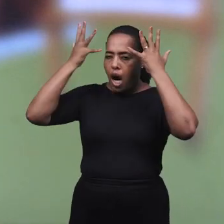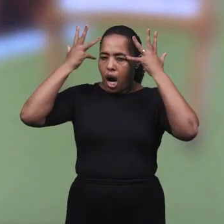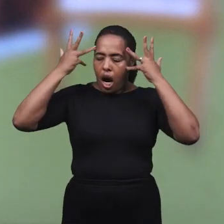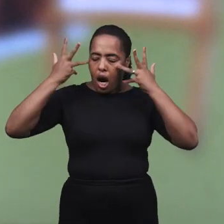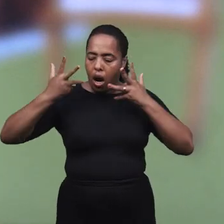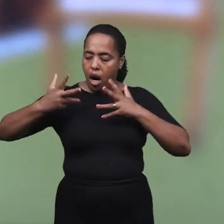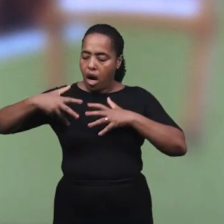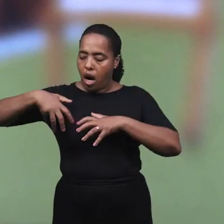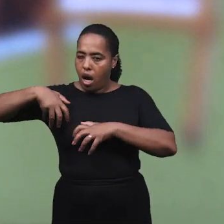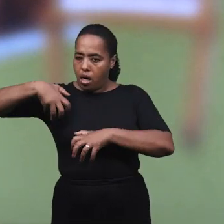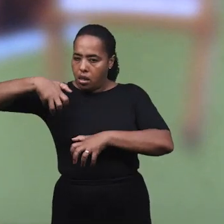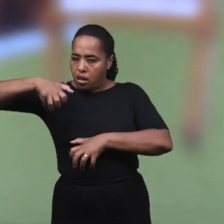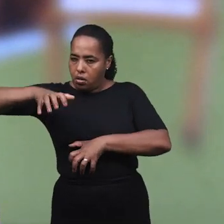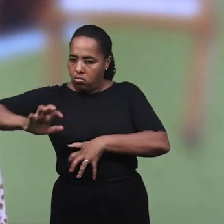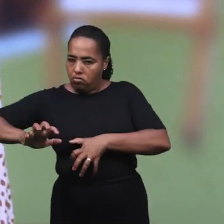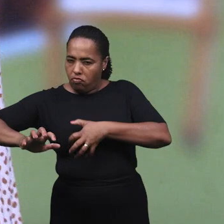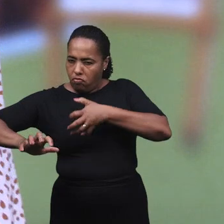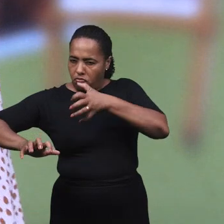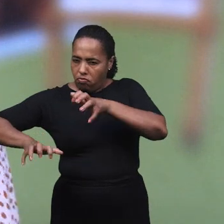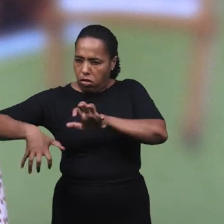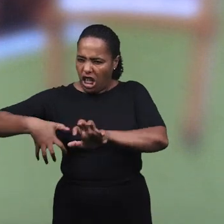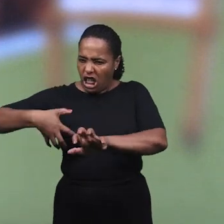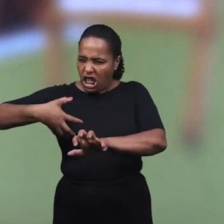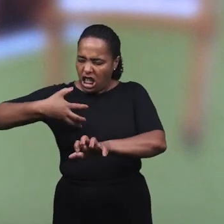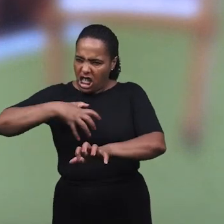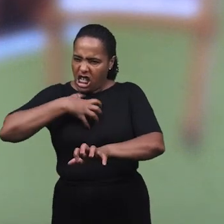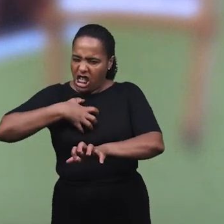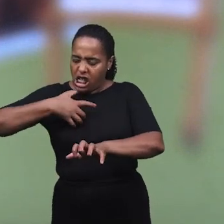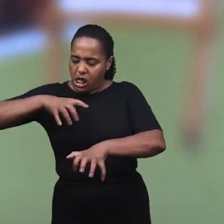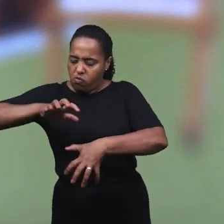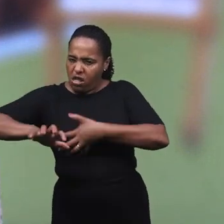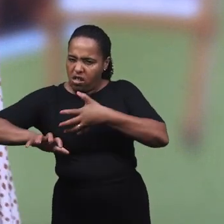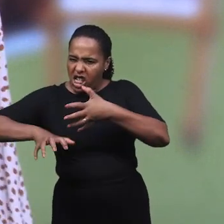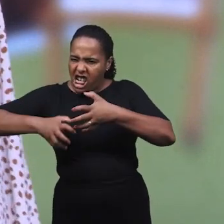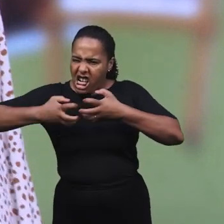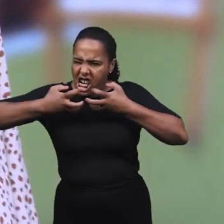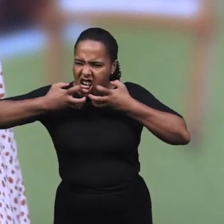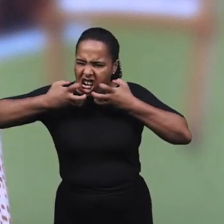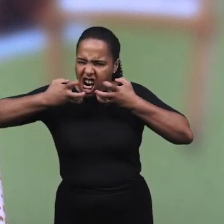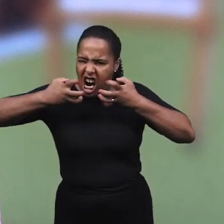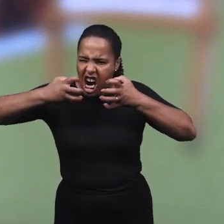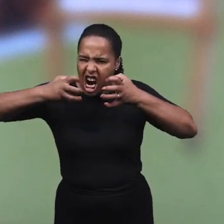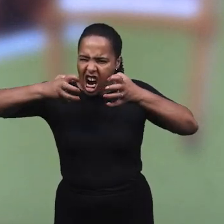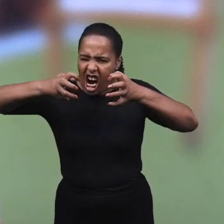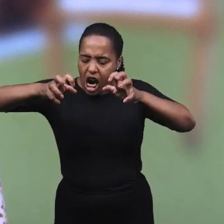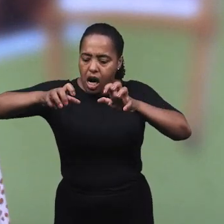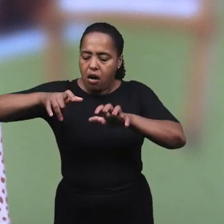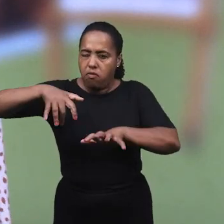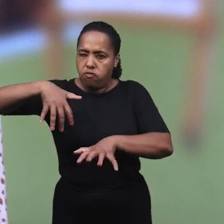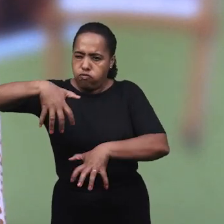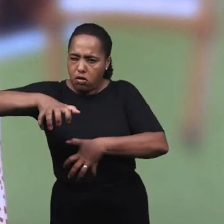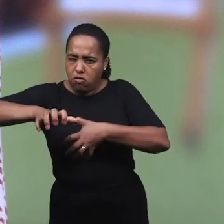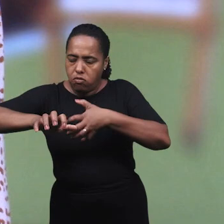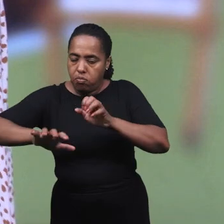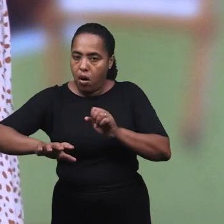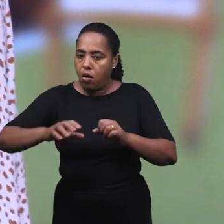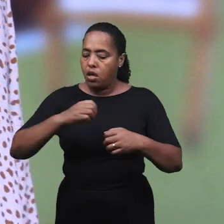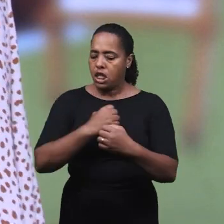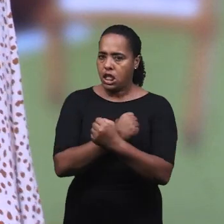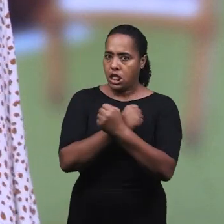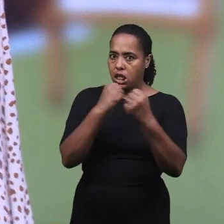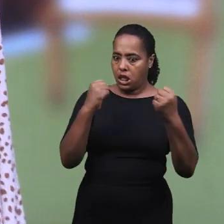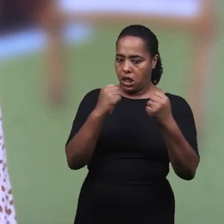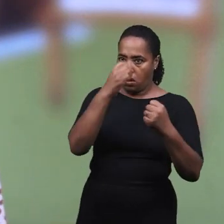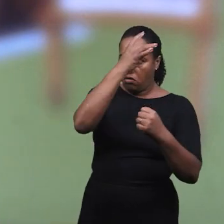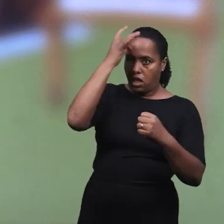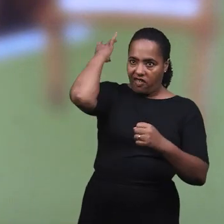de raisins et un lion est venu vers Samson très énervé. Et Samson, rempli du Saint-Esprit,